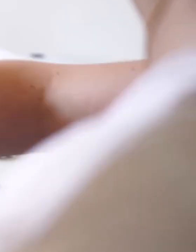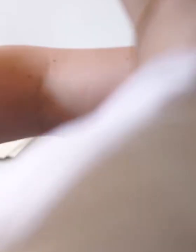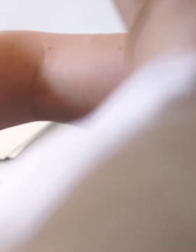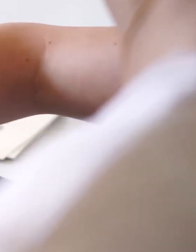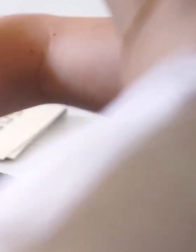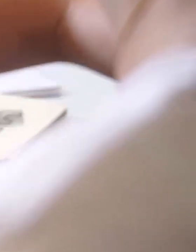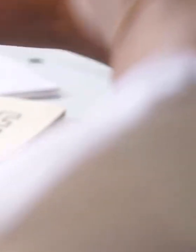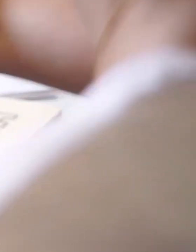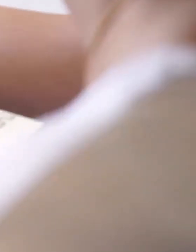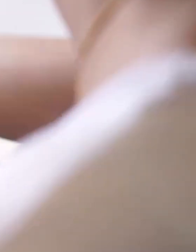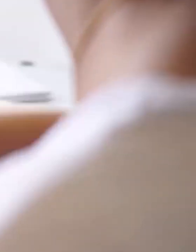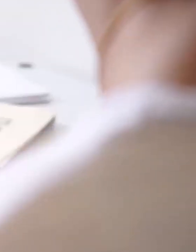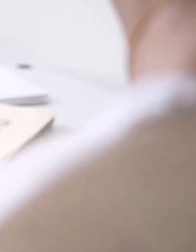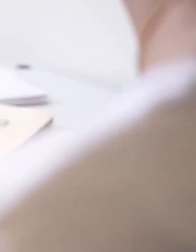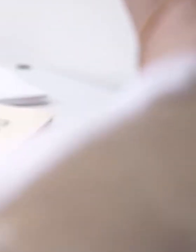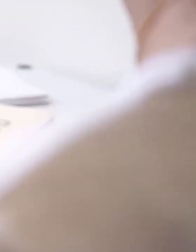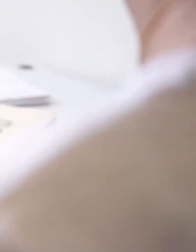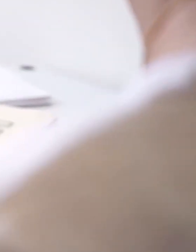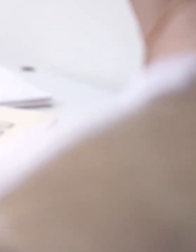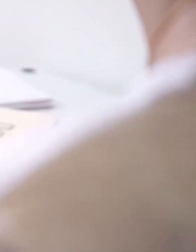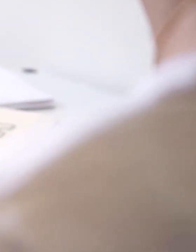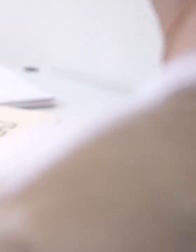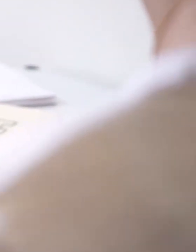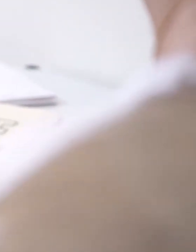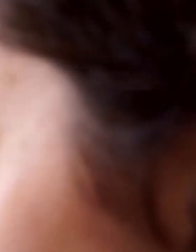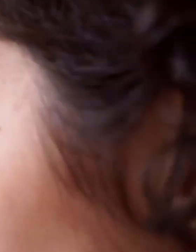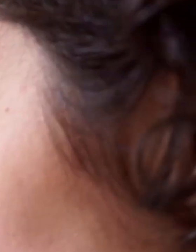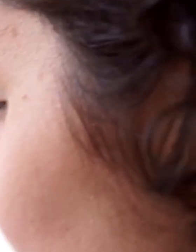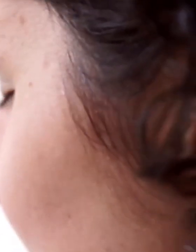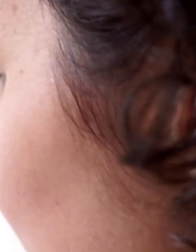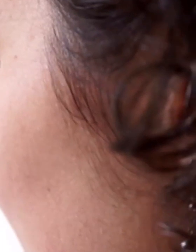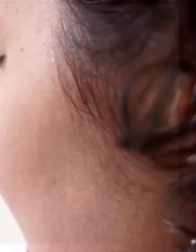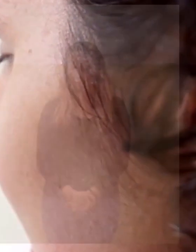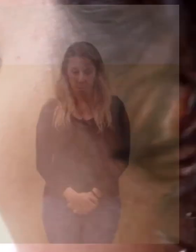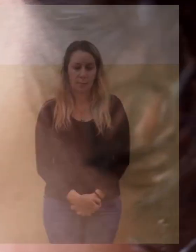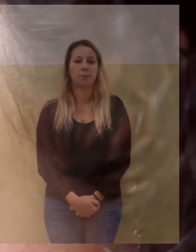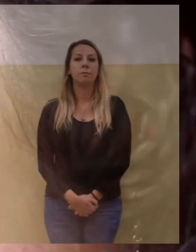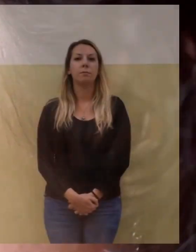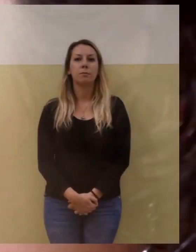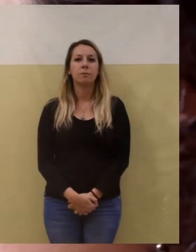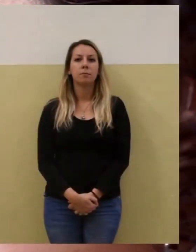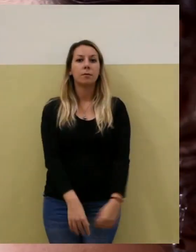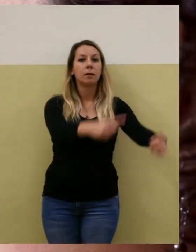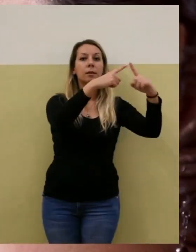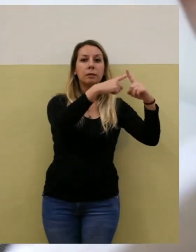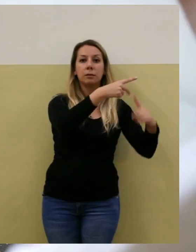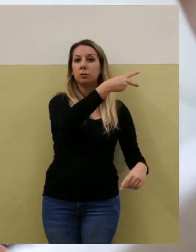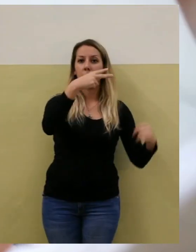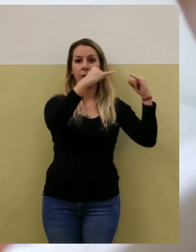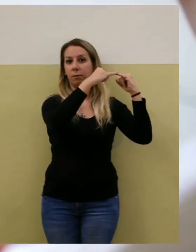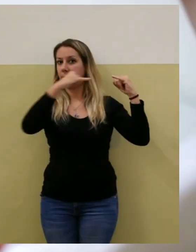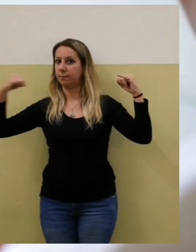Frida, il forum della ricerca dell'Università di Torino, presenta Verso una matematica accessibile e inclusiva